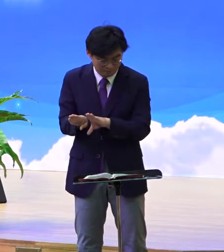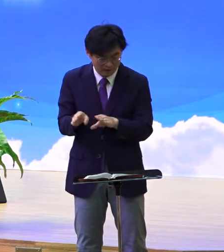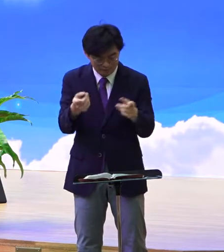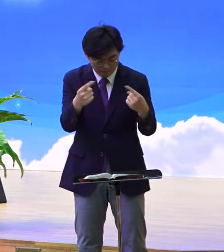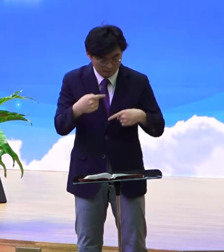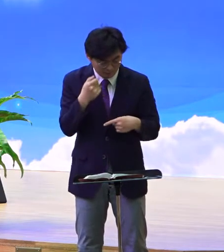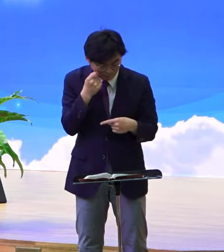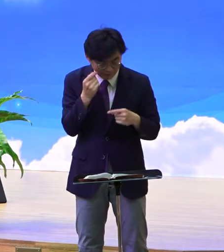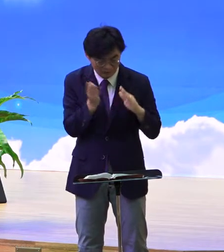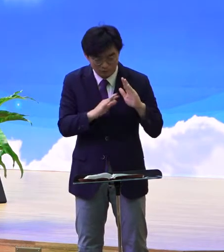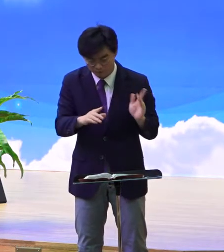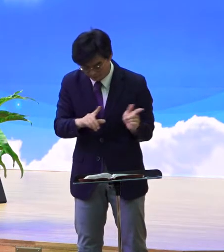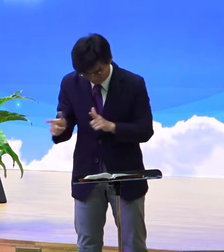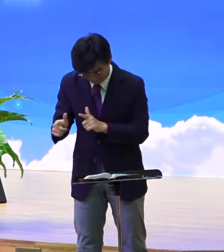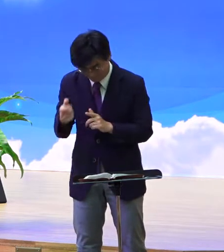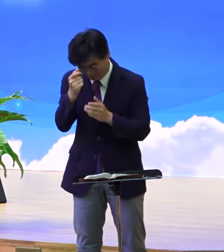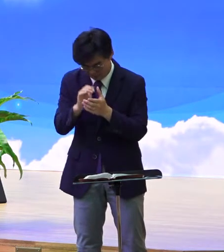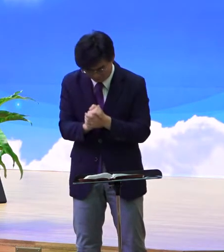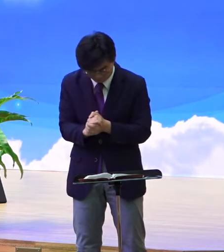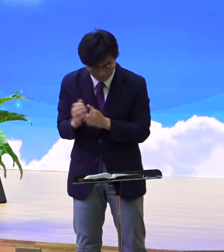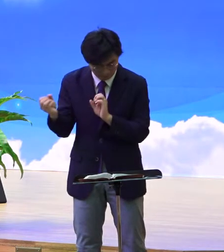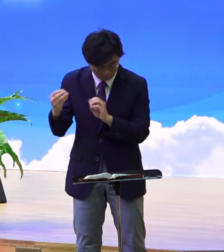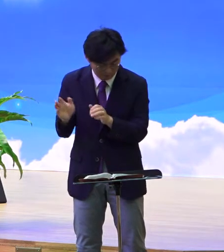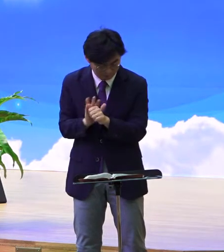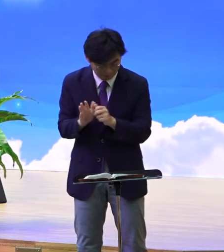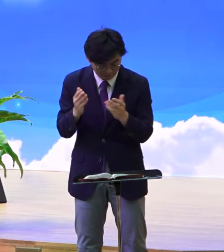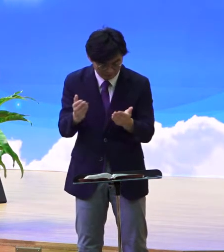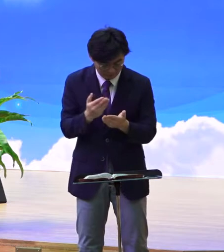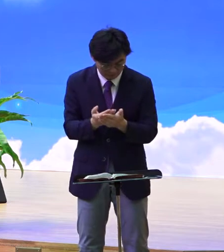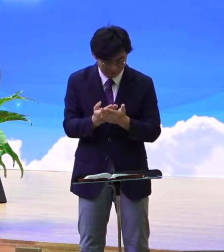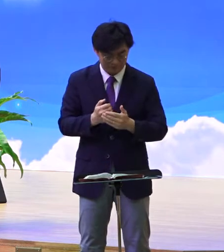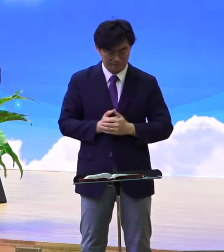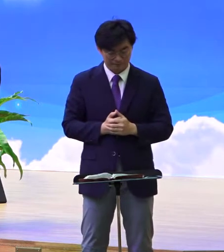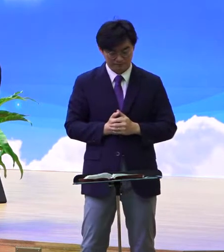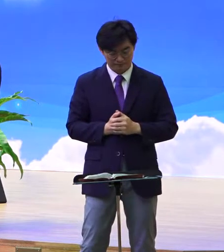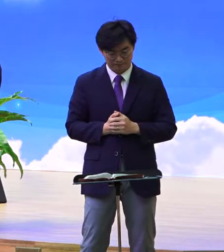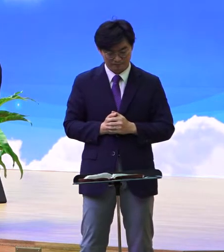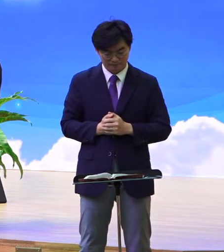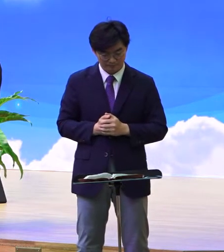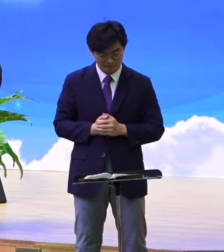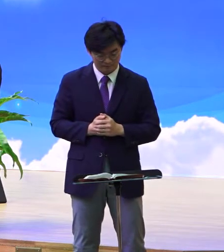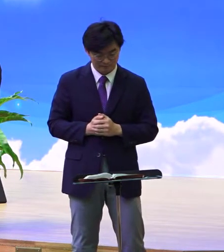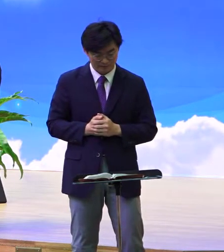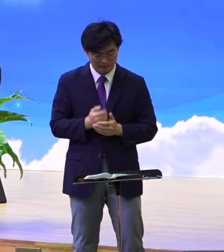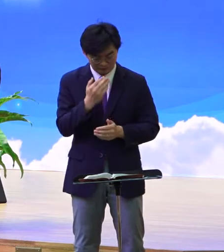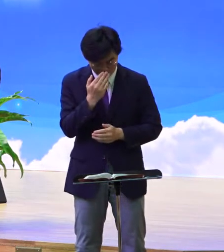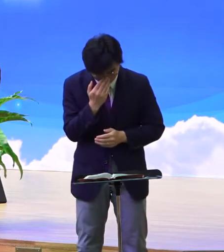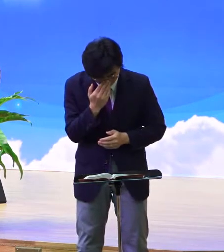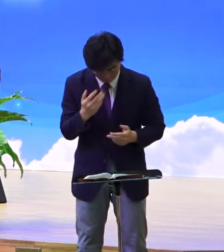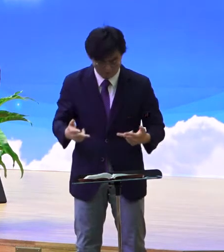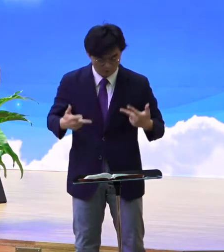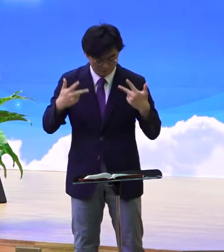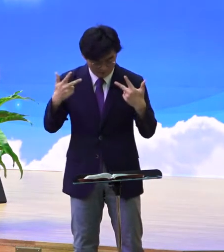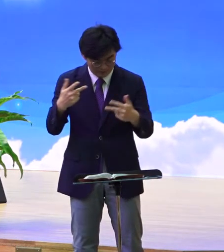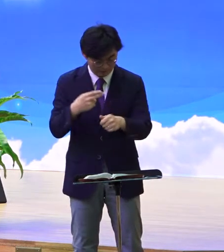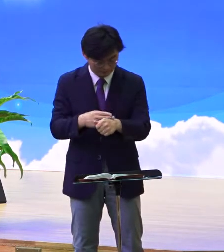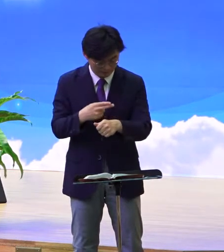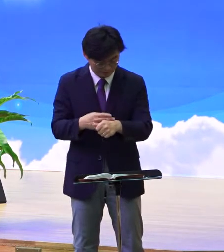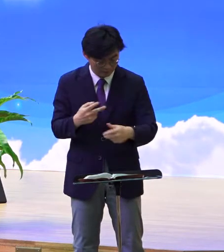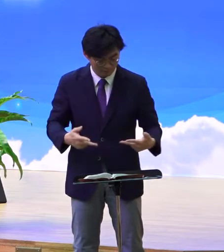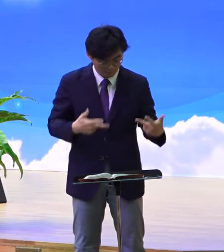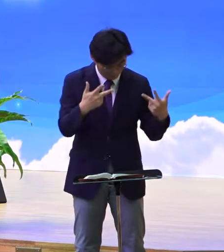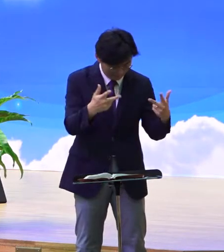들으시고 혼란에서 벗어나 근심이 없게 하여 주옵소서. 낮은 자세로 겸손히 봉사하는 교사와